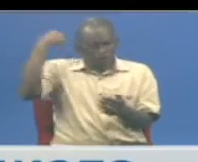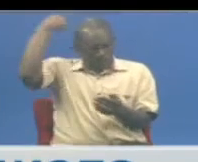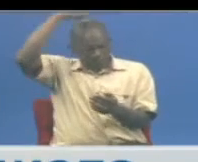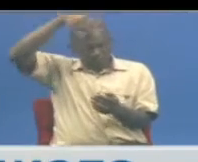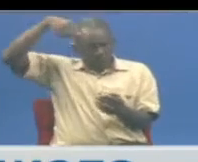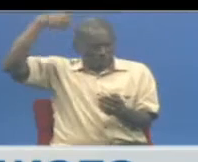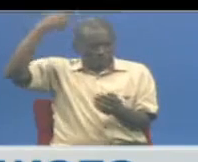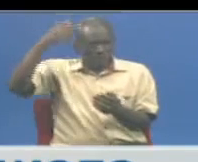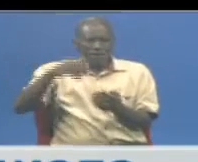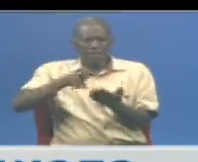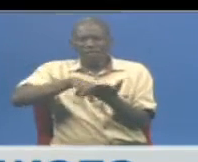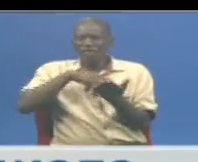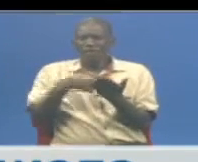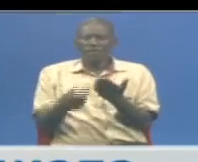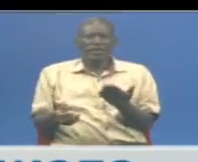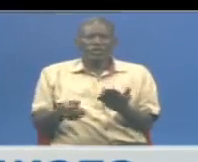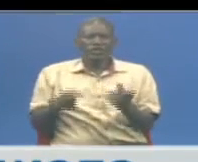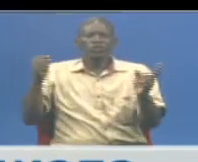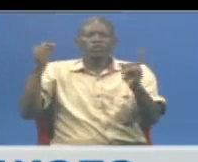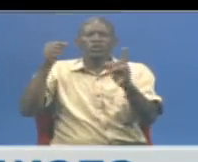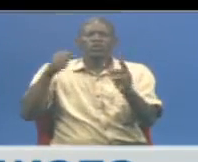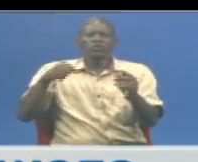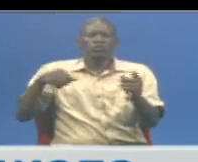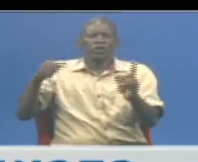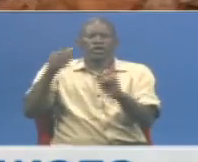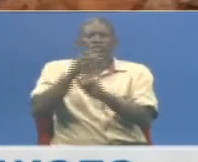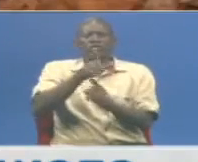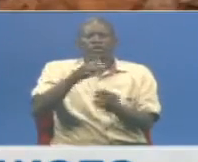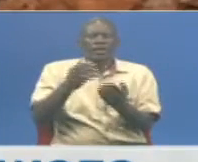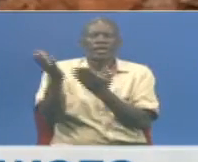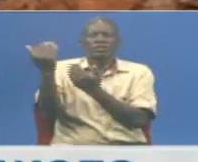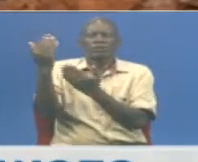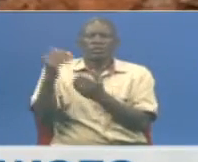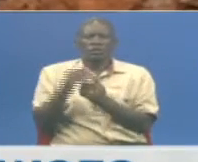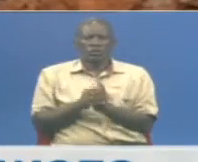Saudi Arabia failed to meet their expectations.